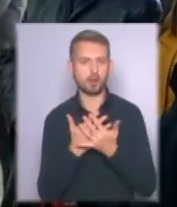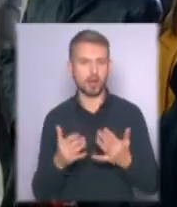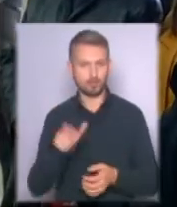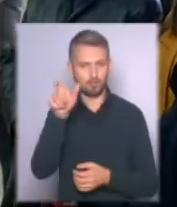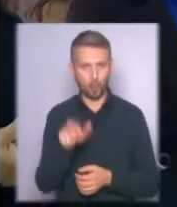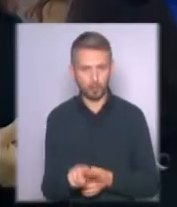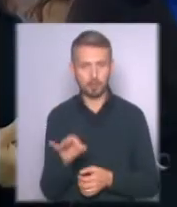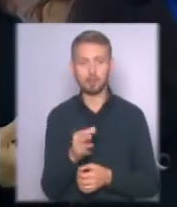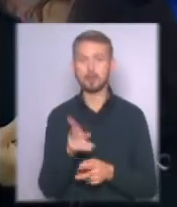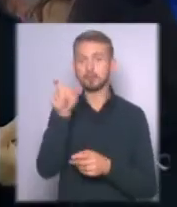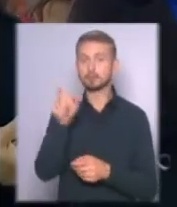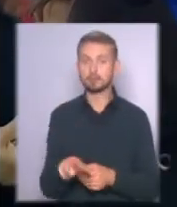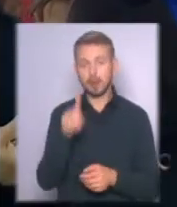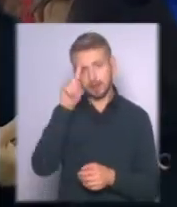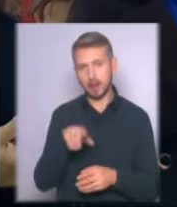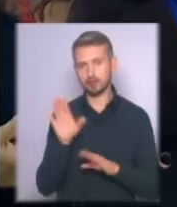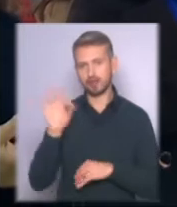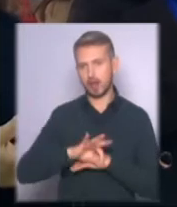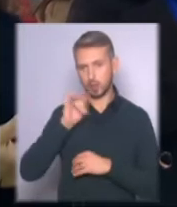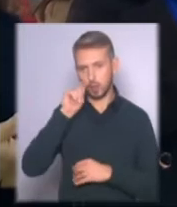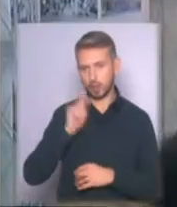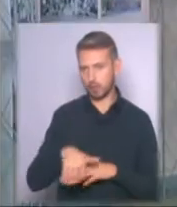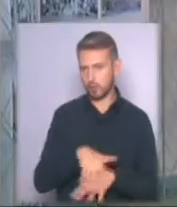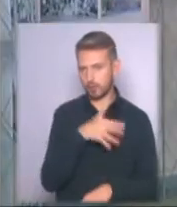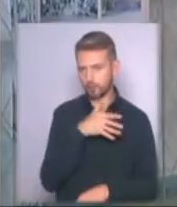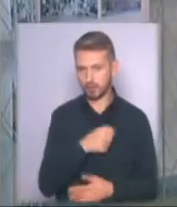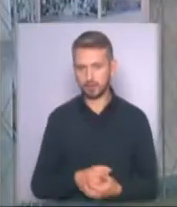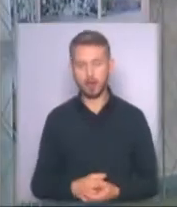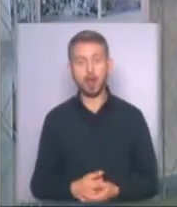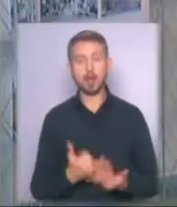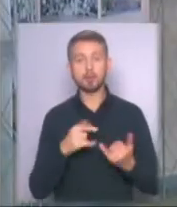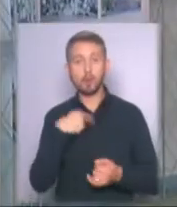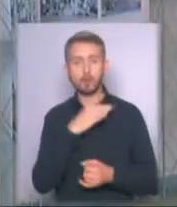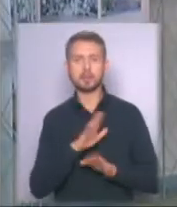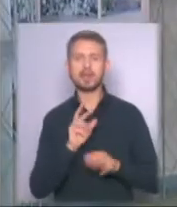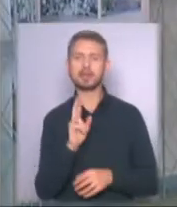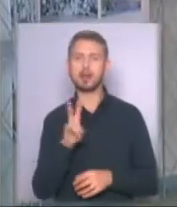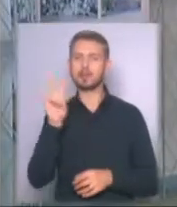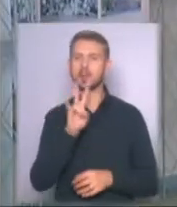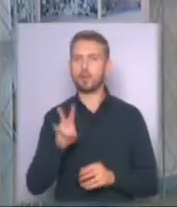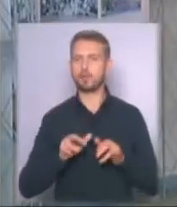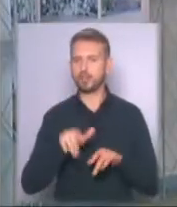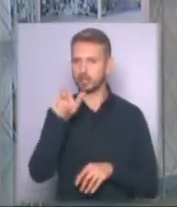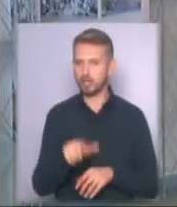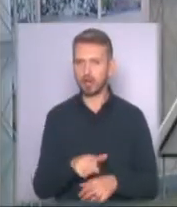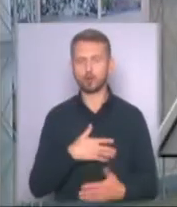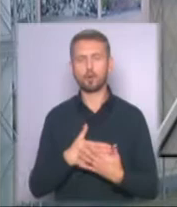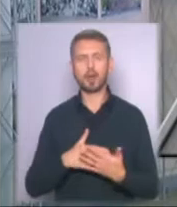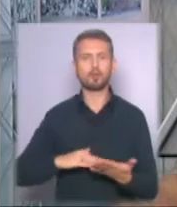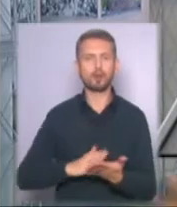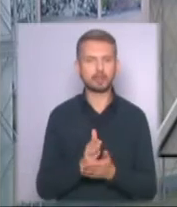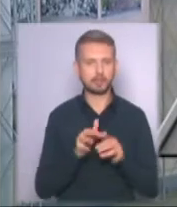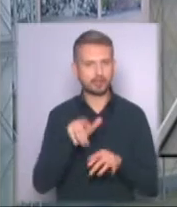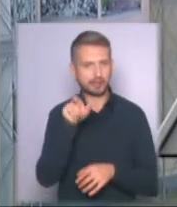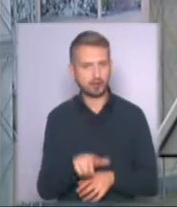яку довгий час знала лише Західна Україна. Ми говоримо про нього не тільки як про церковного діяча, але й про громадсько-політичного діяча, як людину,